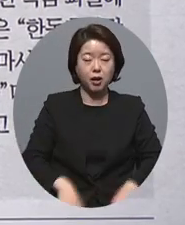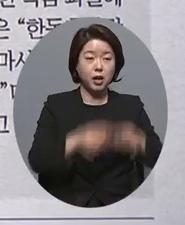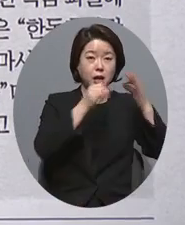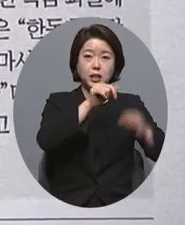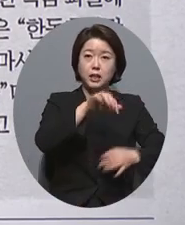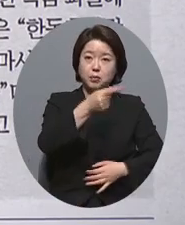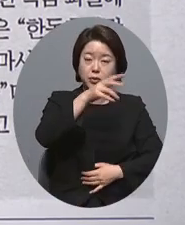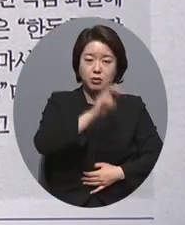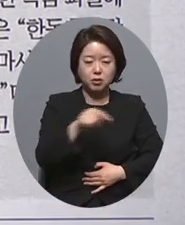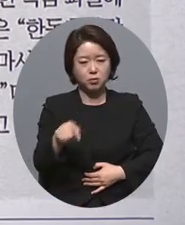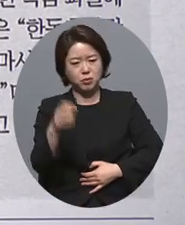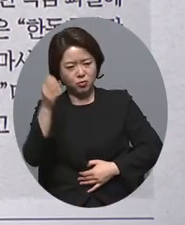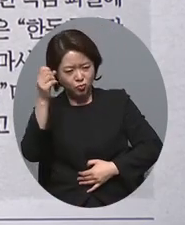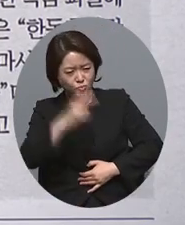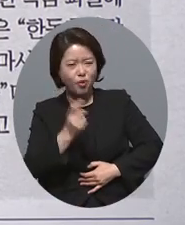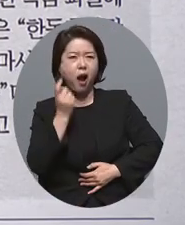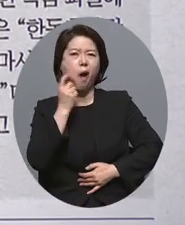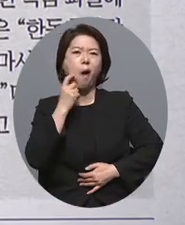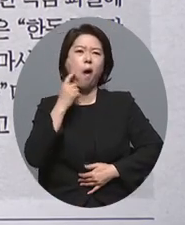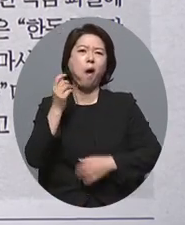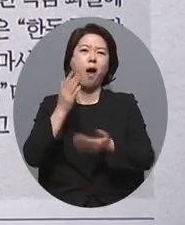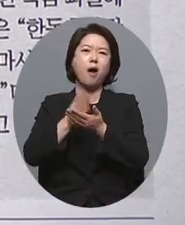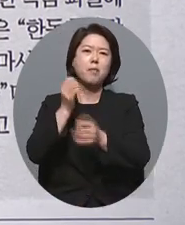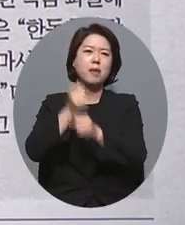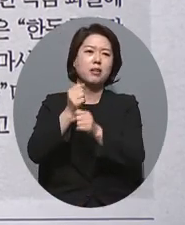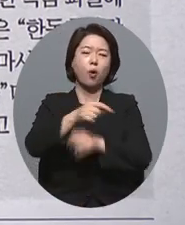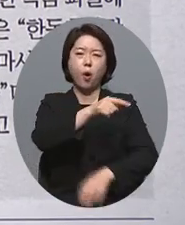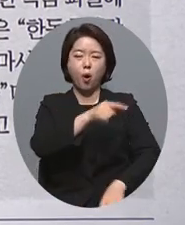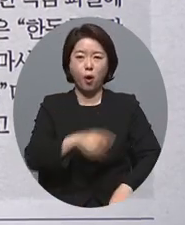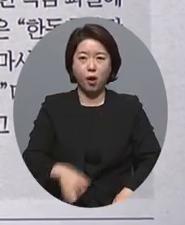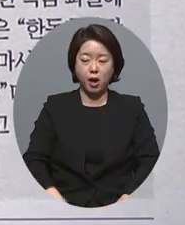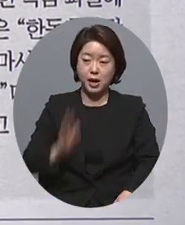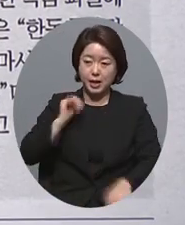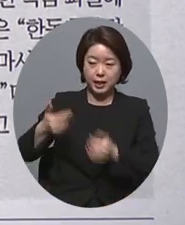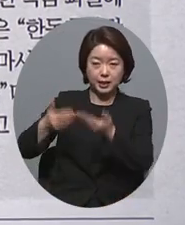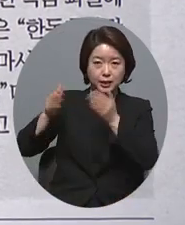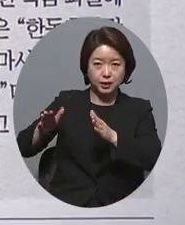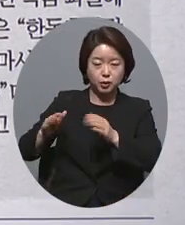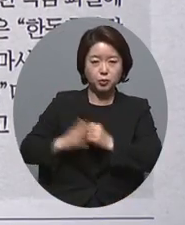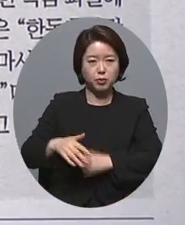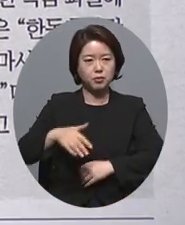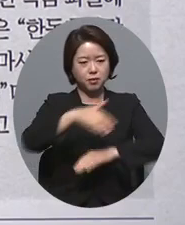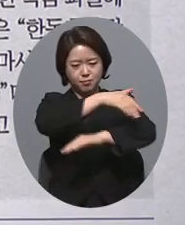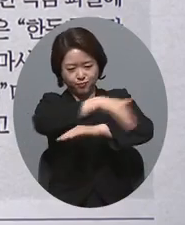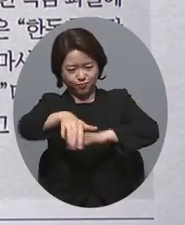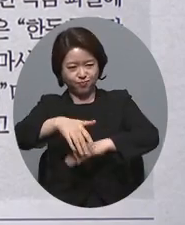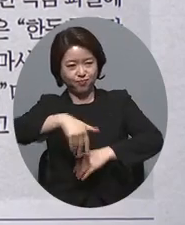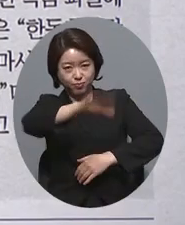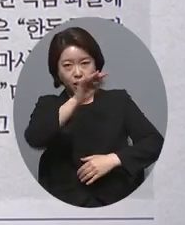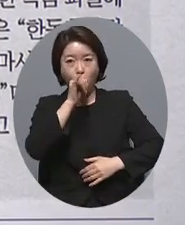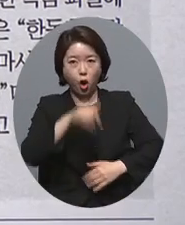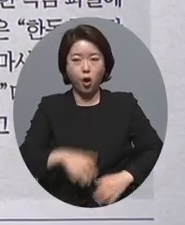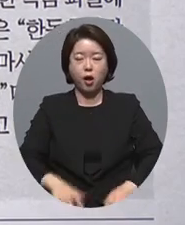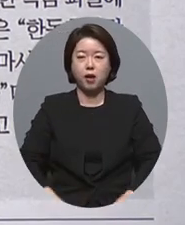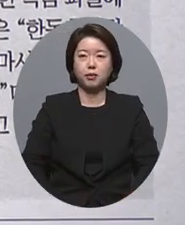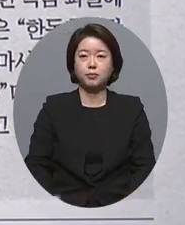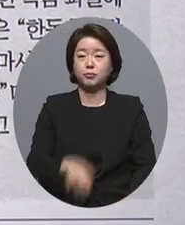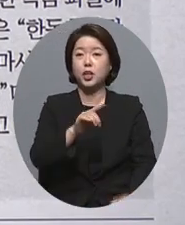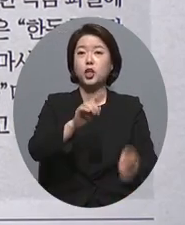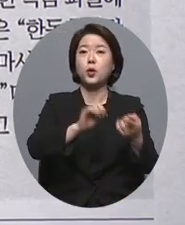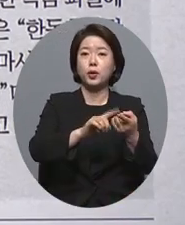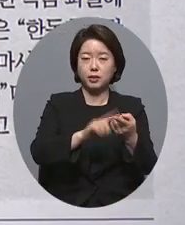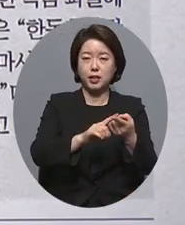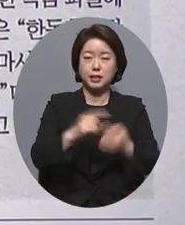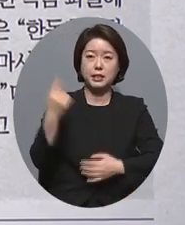지금 소설을 쓰고 있는 것이다 라고 대통령실에서도 일축을 하는 목소리가 나왔습니다. 자, 관련해서 저희가